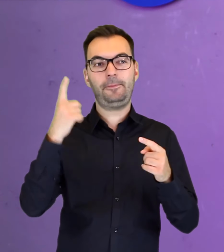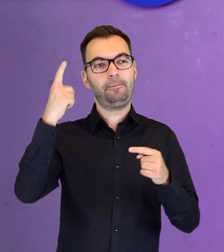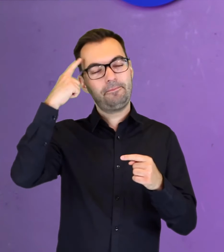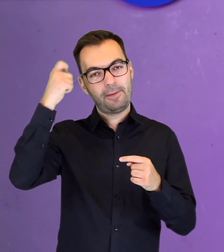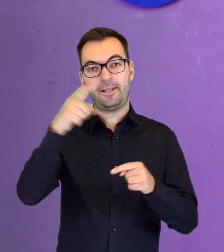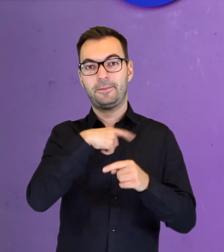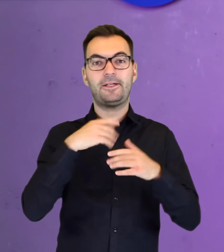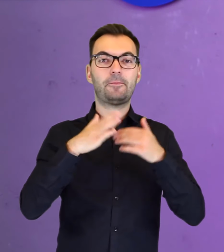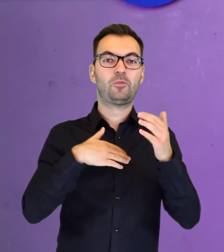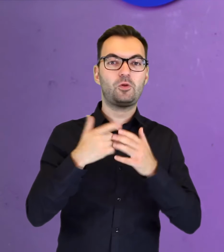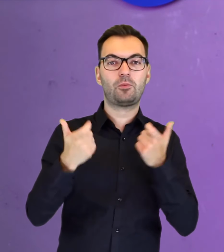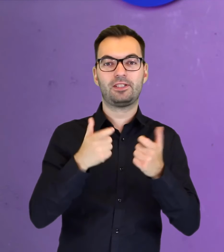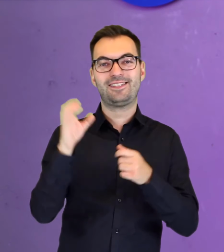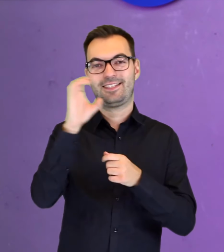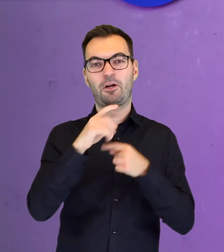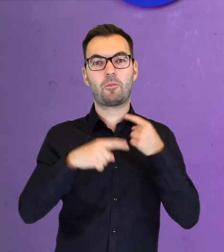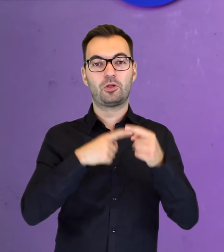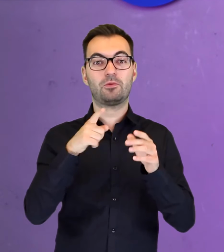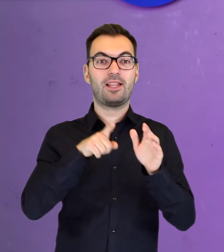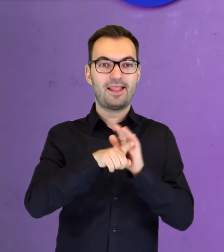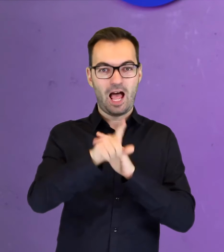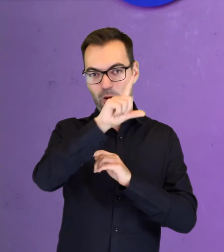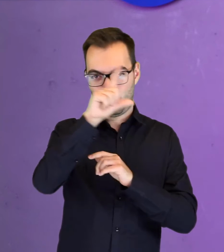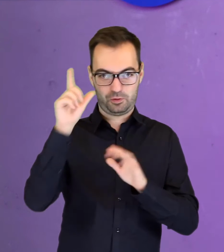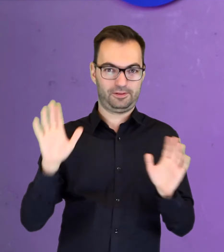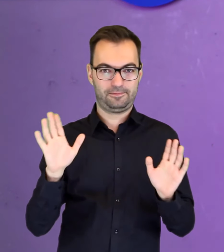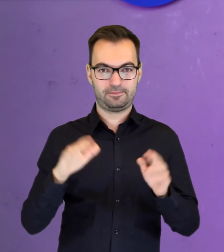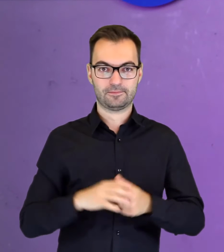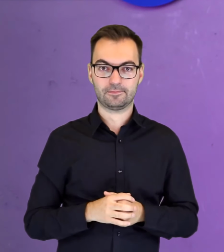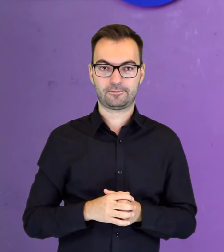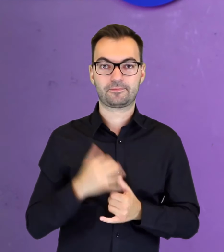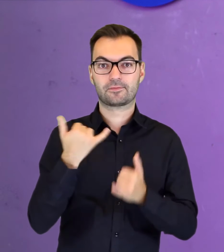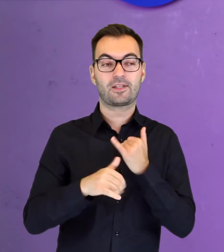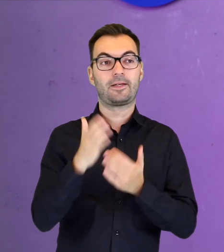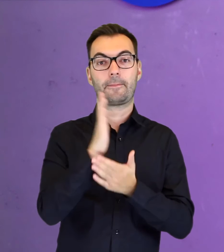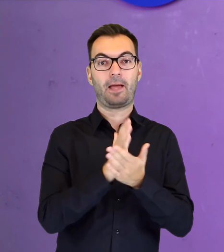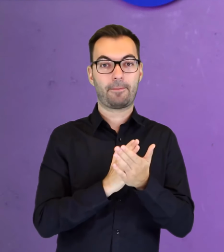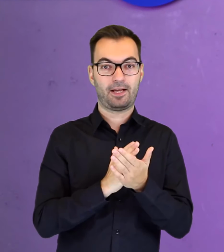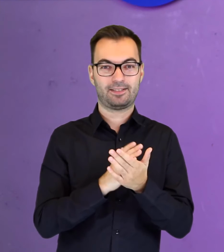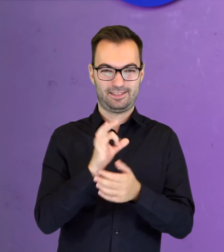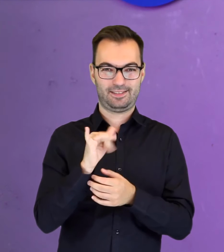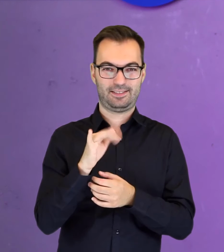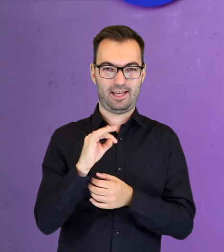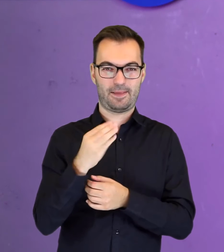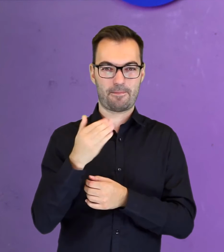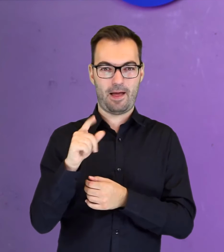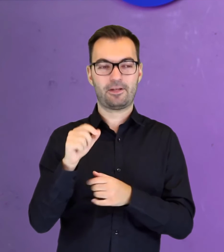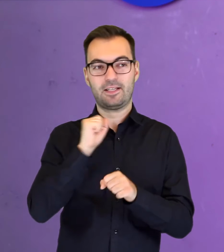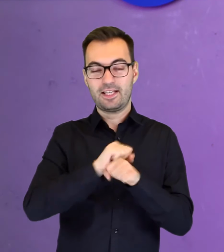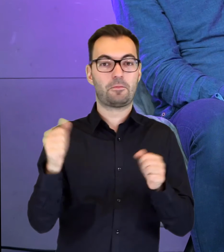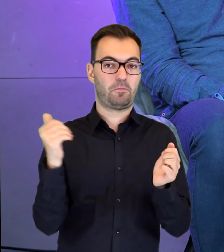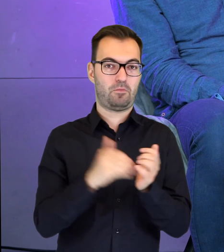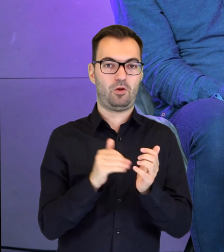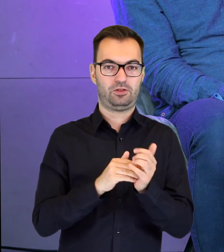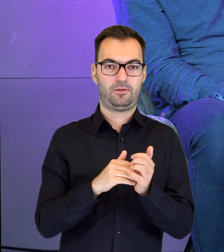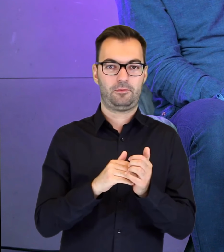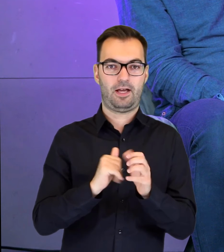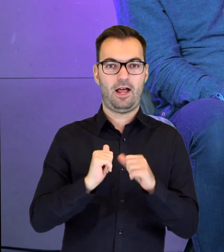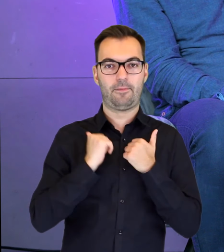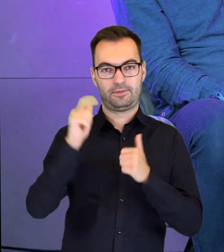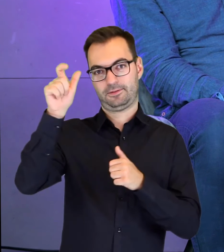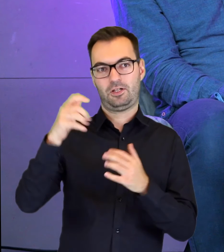Dlaczego nie wszystko zależy co chcesz osiągnąć bo musimy dalej pamiętać że budujemy produkty cyfrowe dla innych ludzi Więc